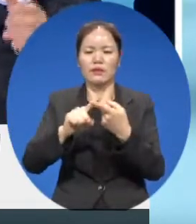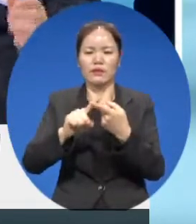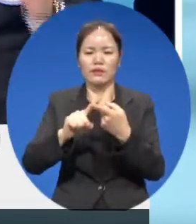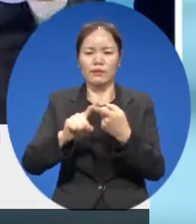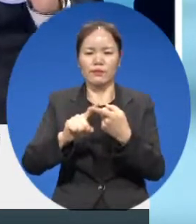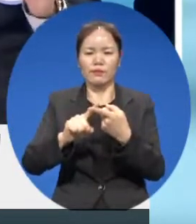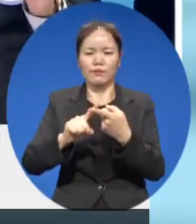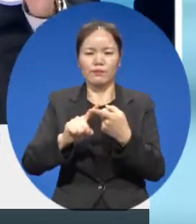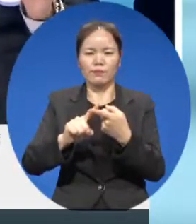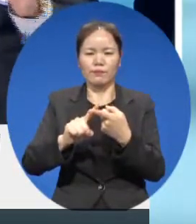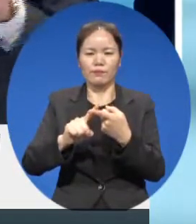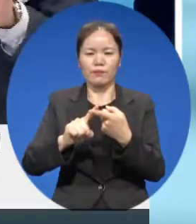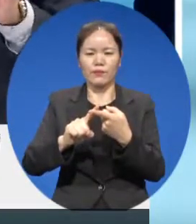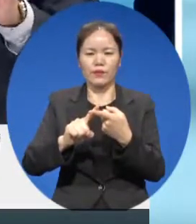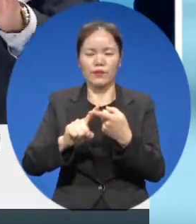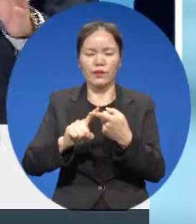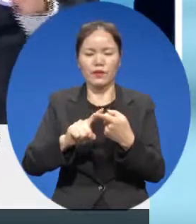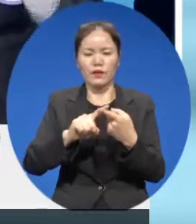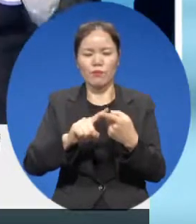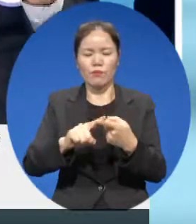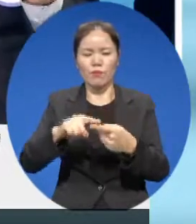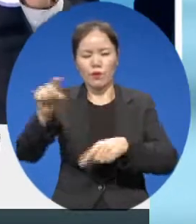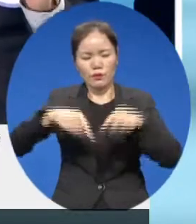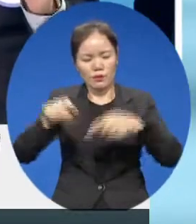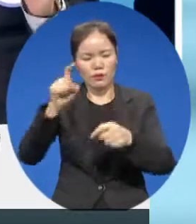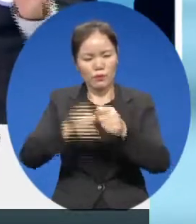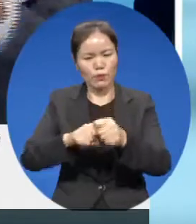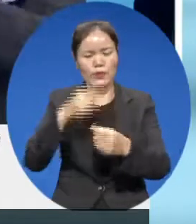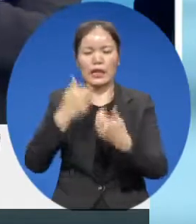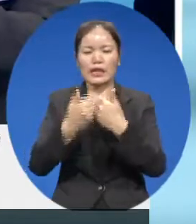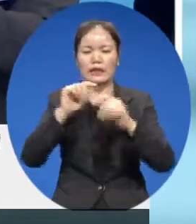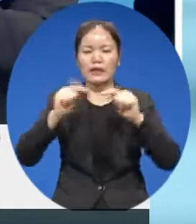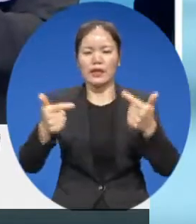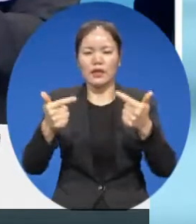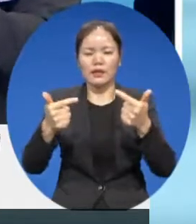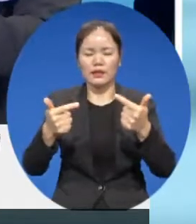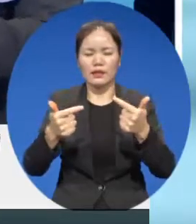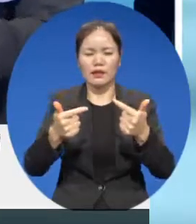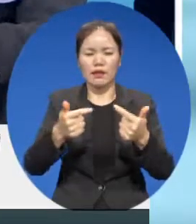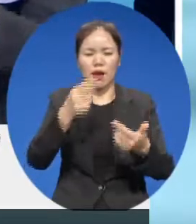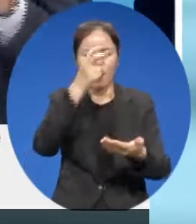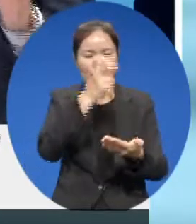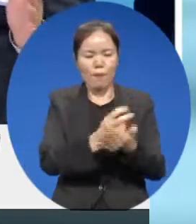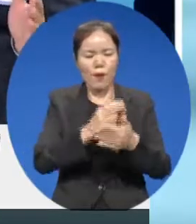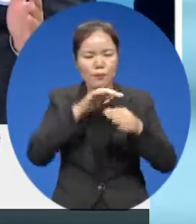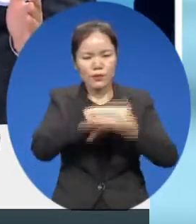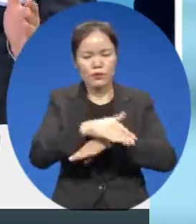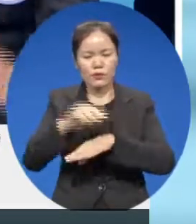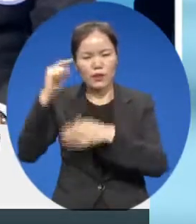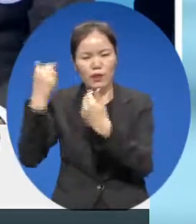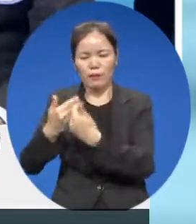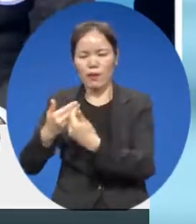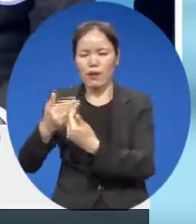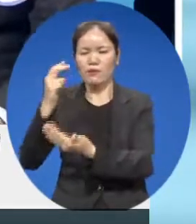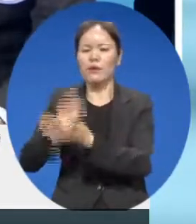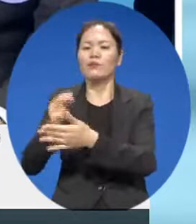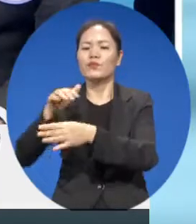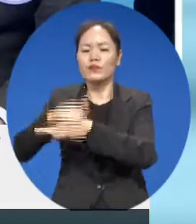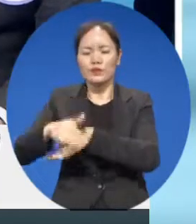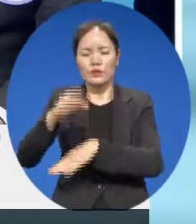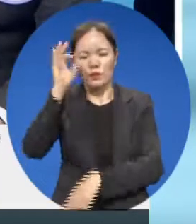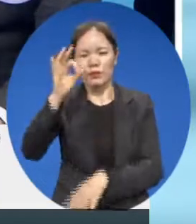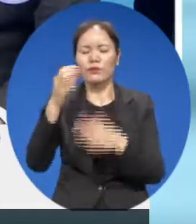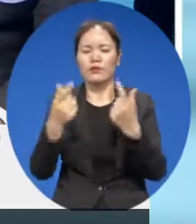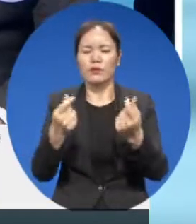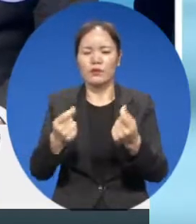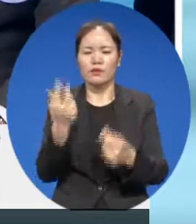내지는 뭐 친추 4 반추해 갈등이 아니라 친 법치주의를 반 법치주의의 갈등으로 바라보고 있는 것 같고요 실제로 검찰 내부의